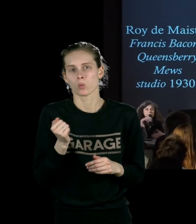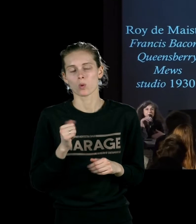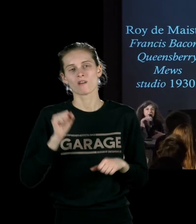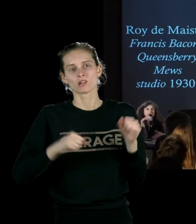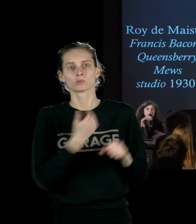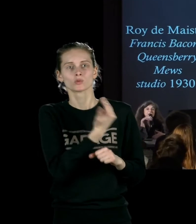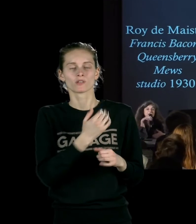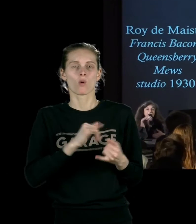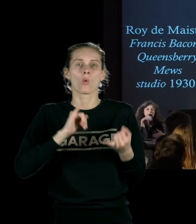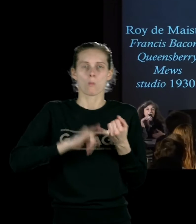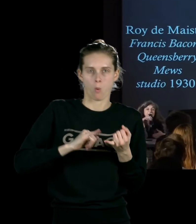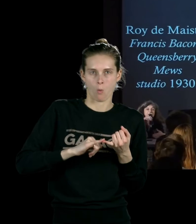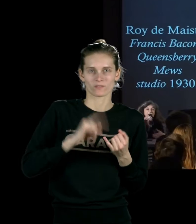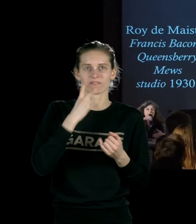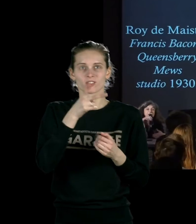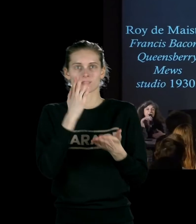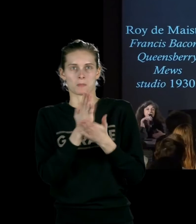любовника, Роя де Маэстро.